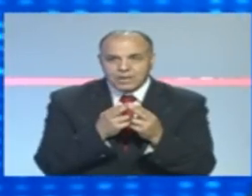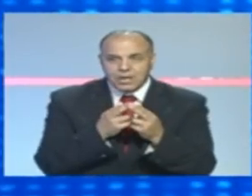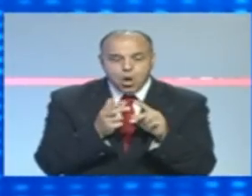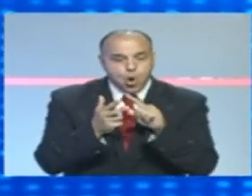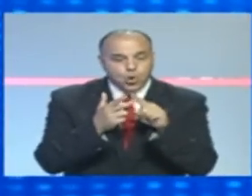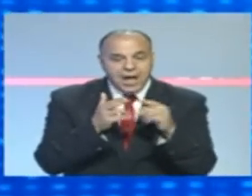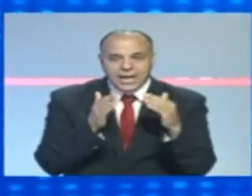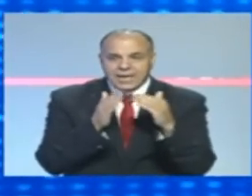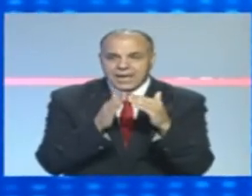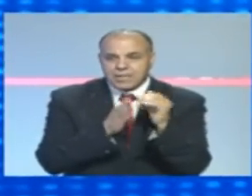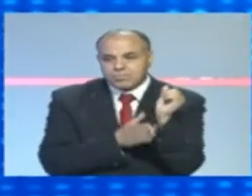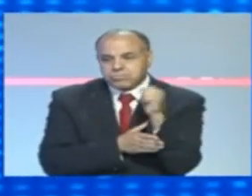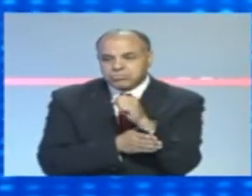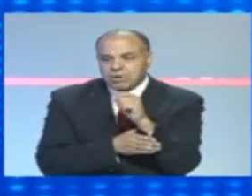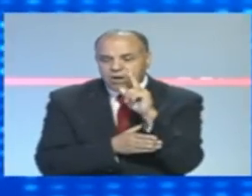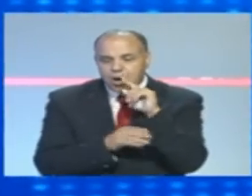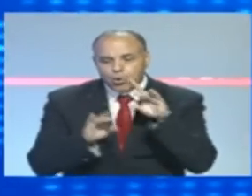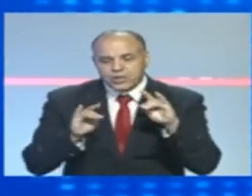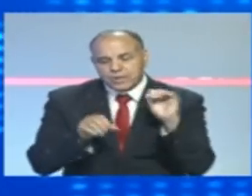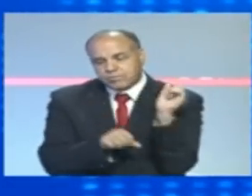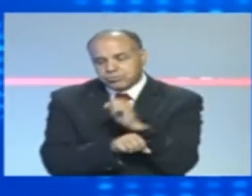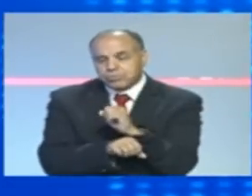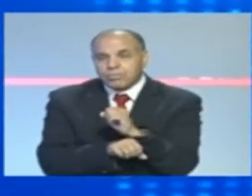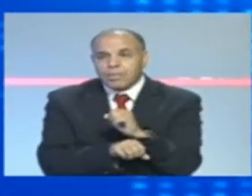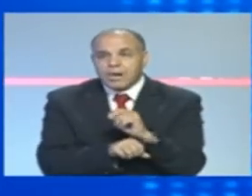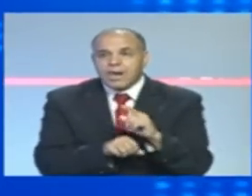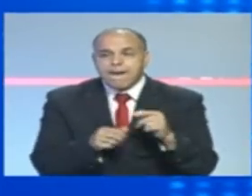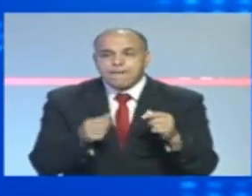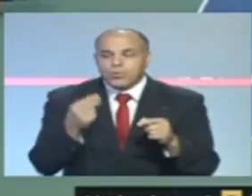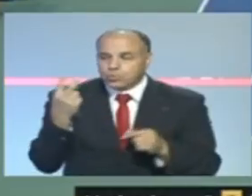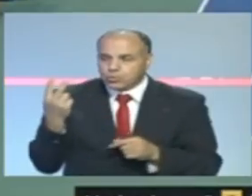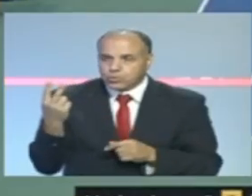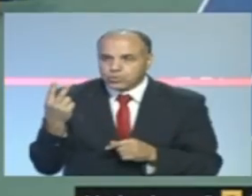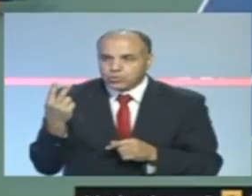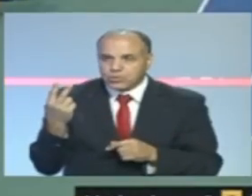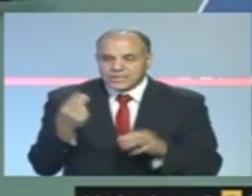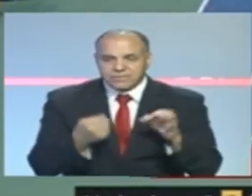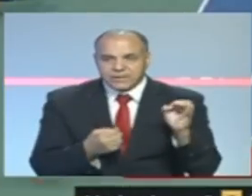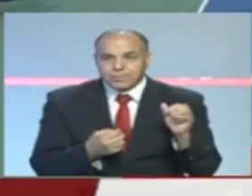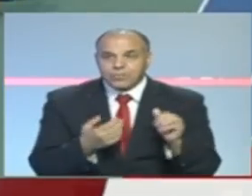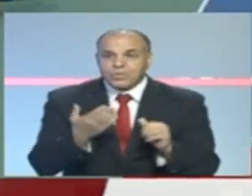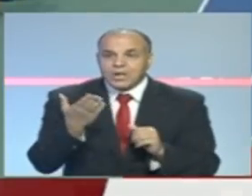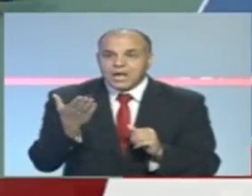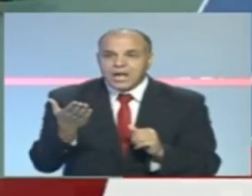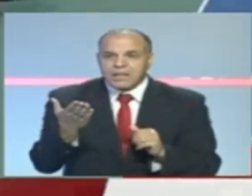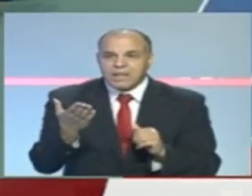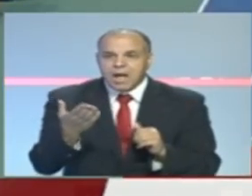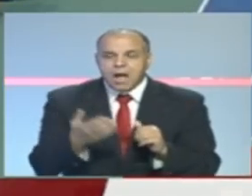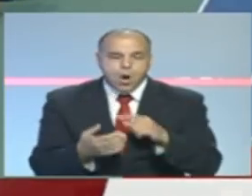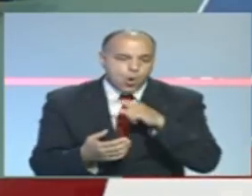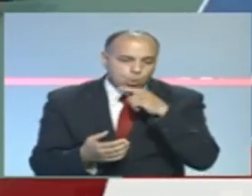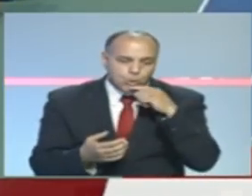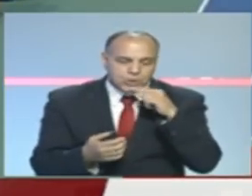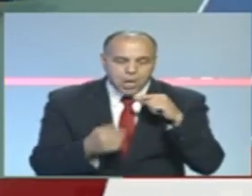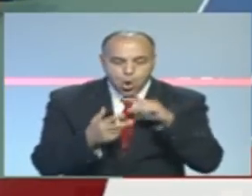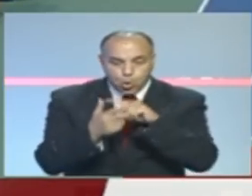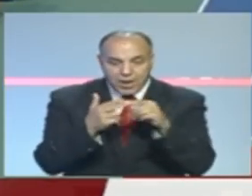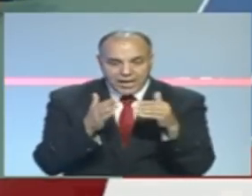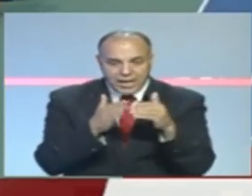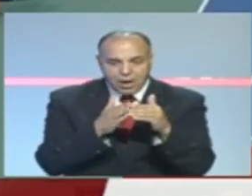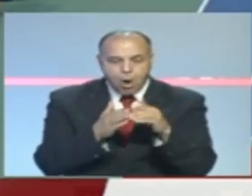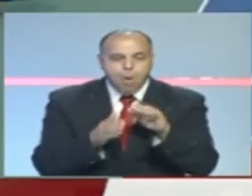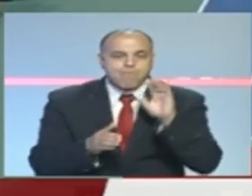الربع النهائي بفوزه على الاسرائيليه جيمس كارتر بمجموعتين دون رد مدرسه او لاقى في الدور